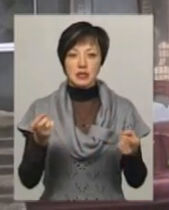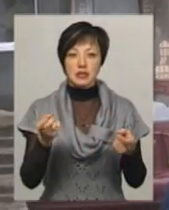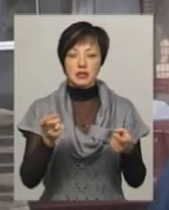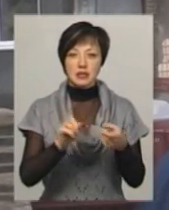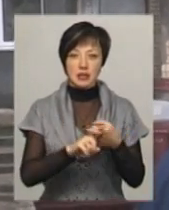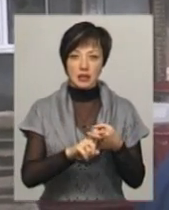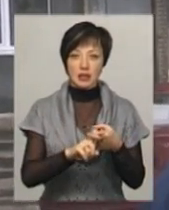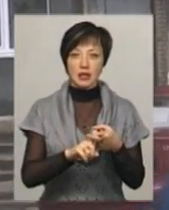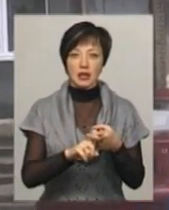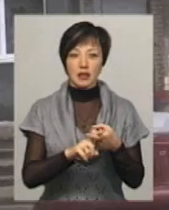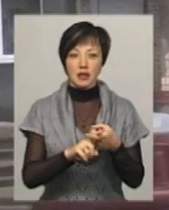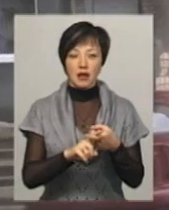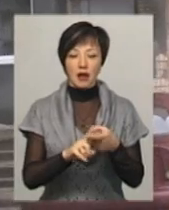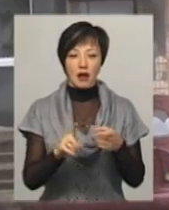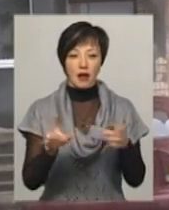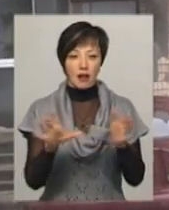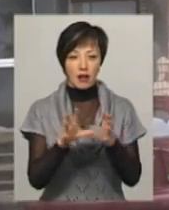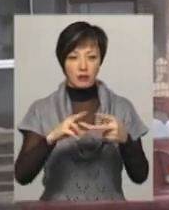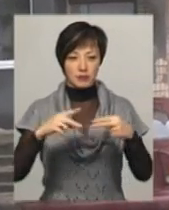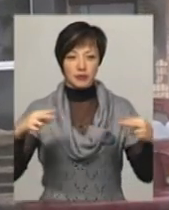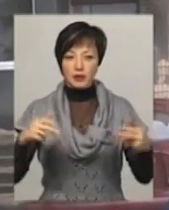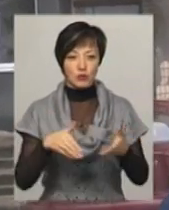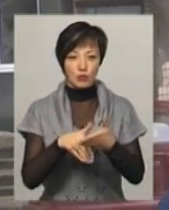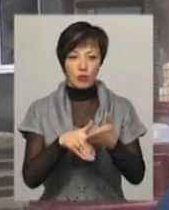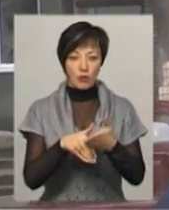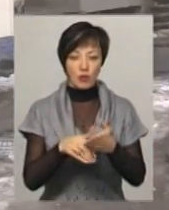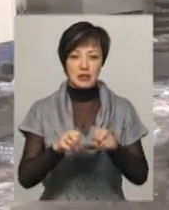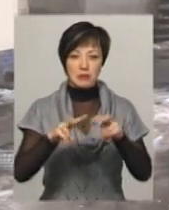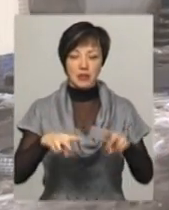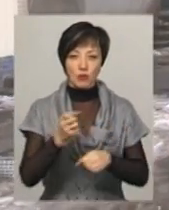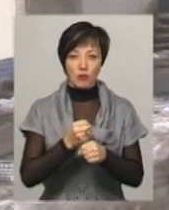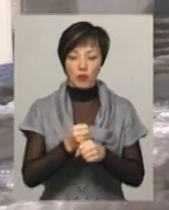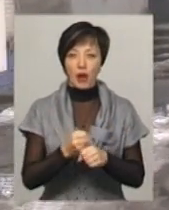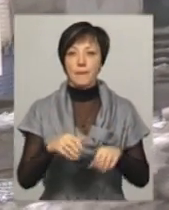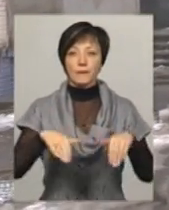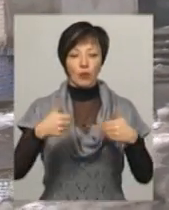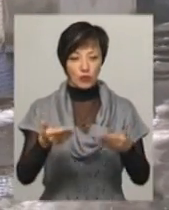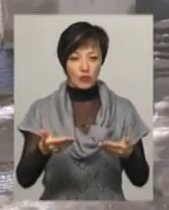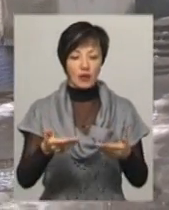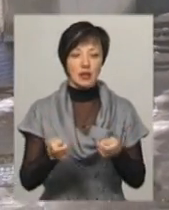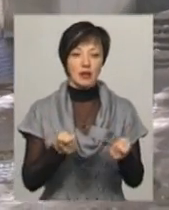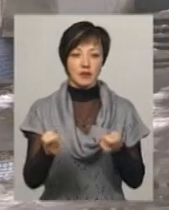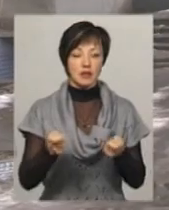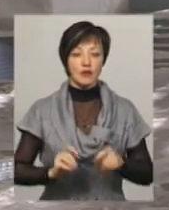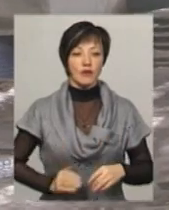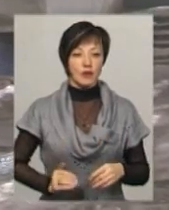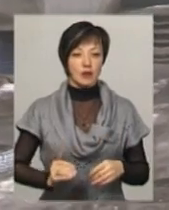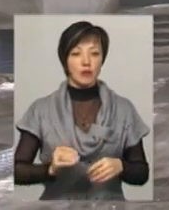відгалуження жил і проводів не за допомогою опресування. Ми будемо пропонувати керівництву